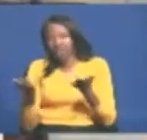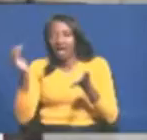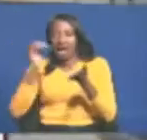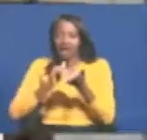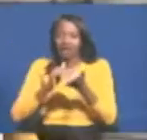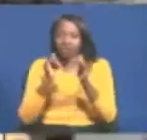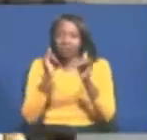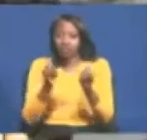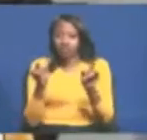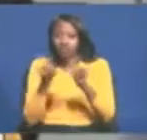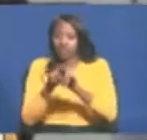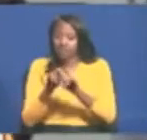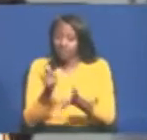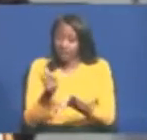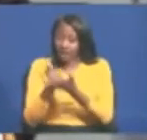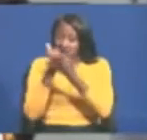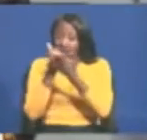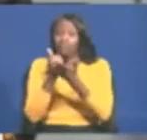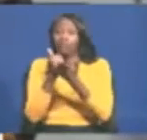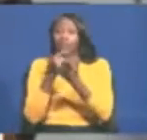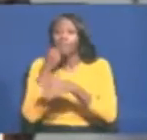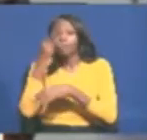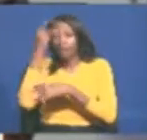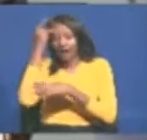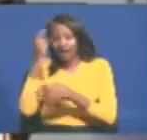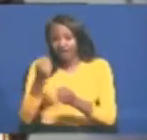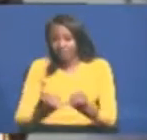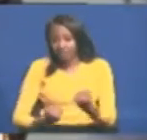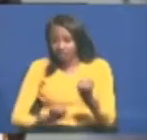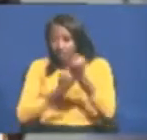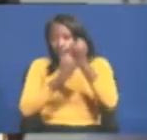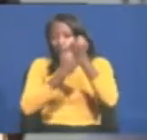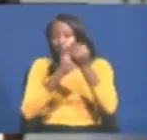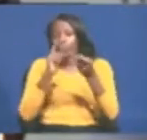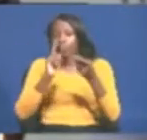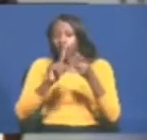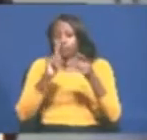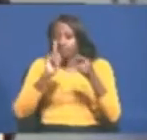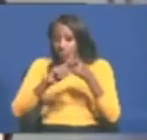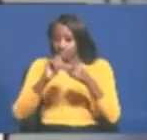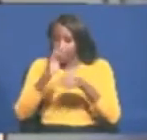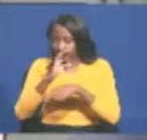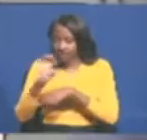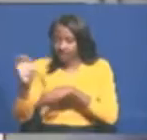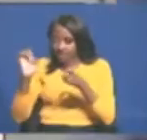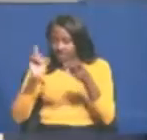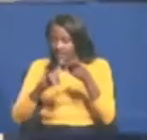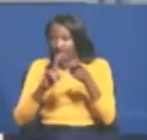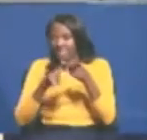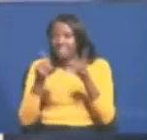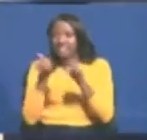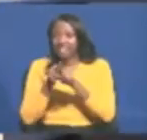wazazi katika kushikilia elimu. Kwa hivyo tutashikilia katika basari na tuhakikishe kwamba wako na kitu katika mifuko yao